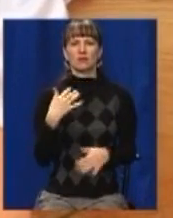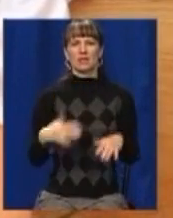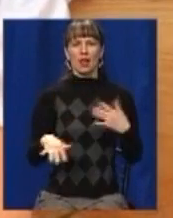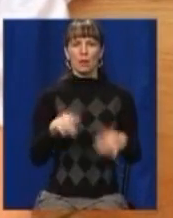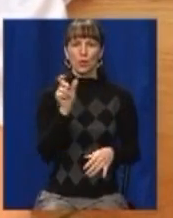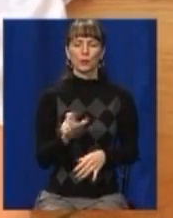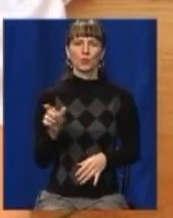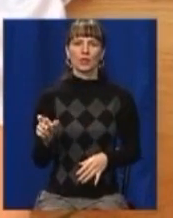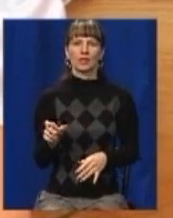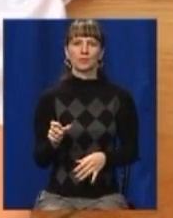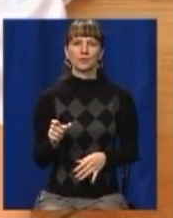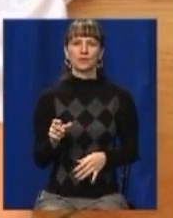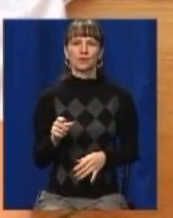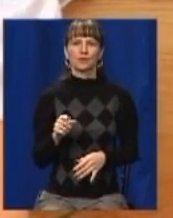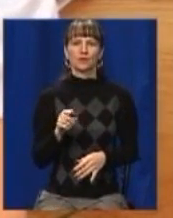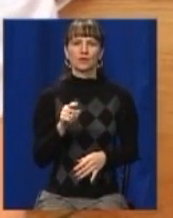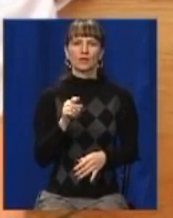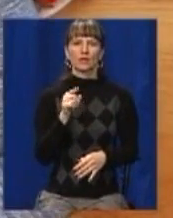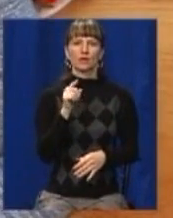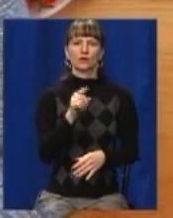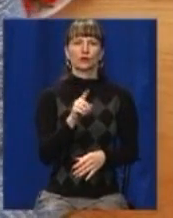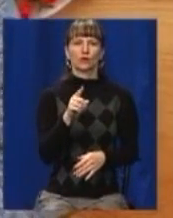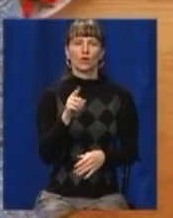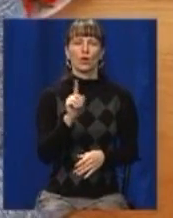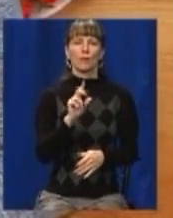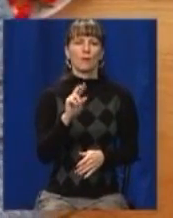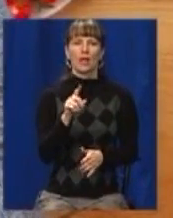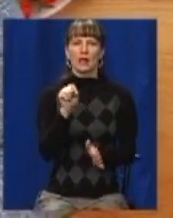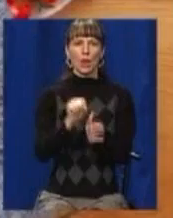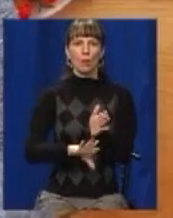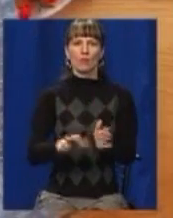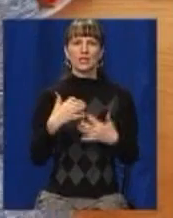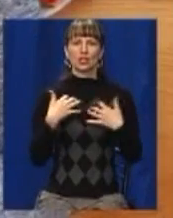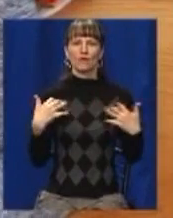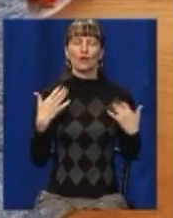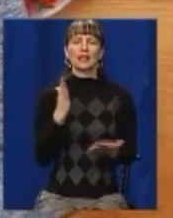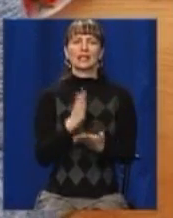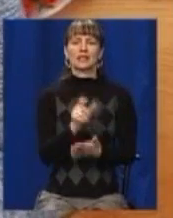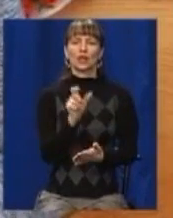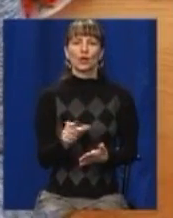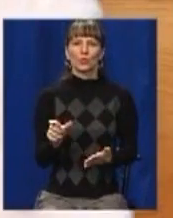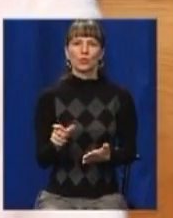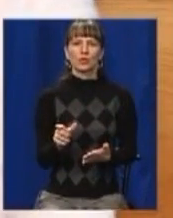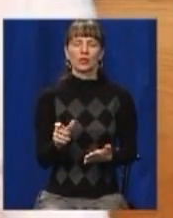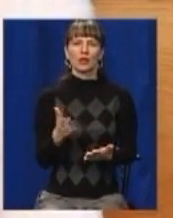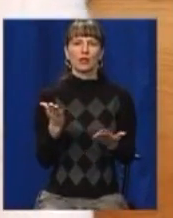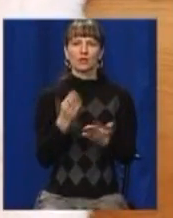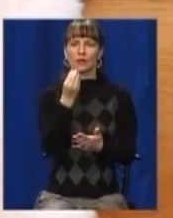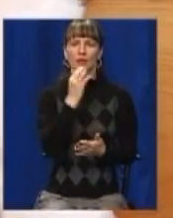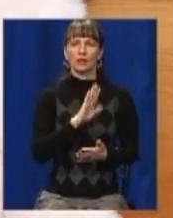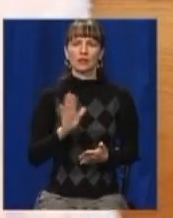он против, чтобы животных убивали. А есть люди, которые не едят?